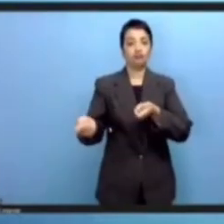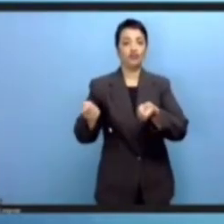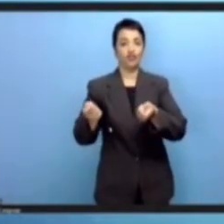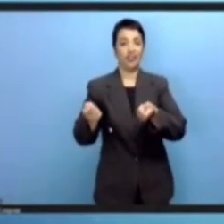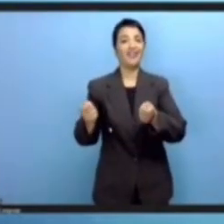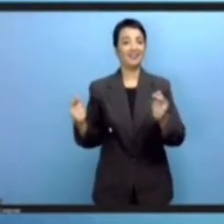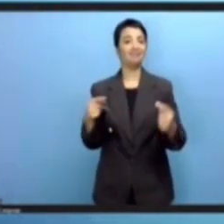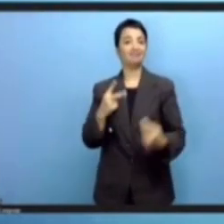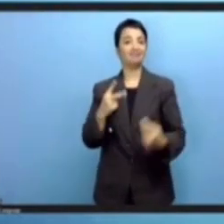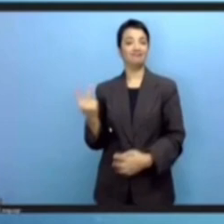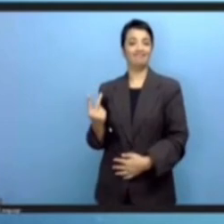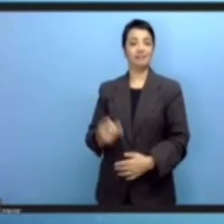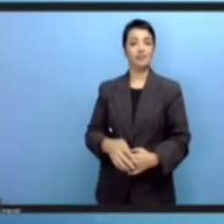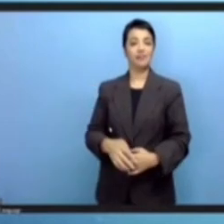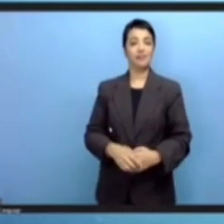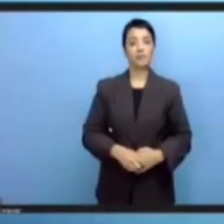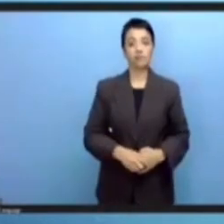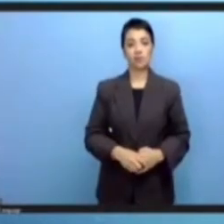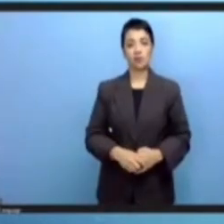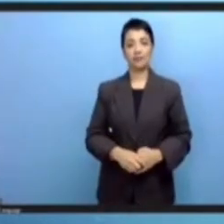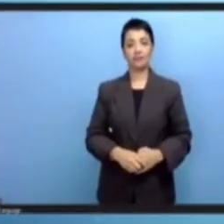qui a deux coprésidents.